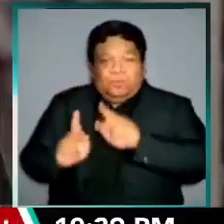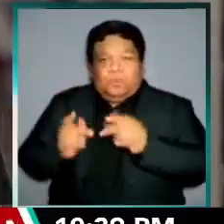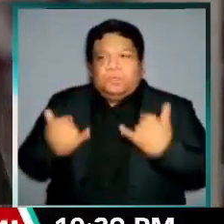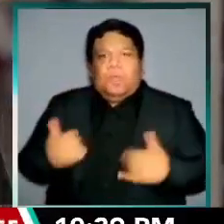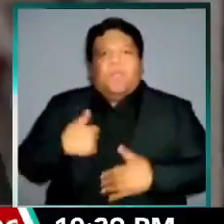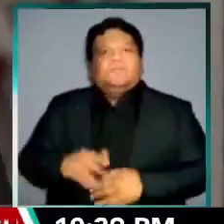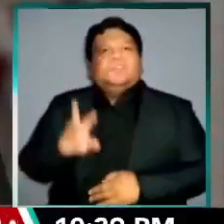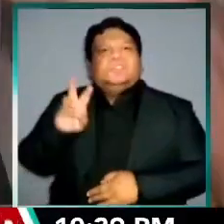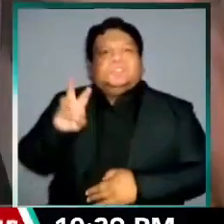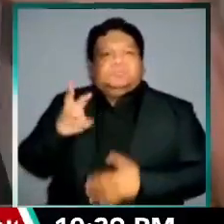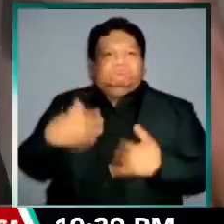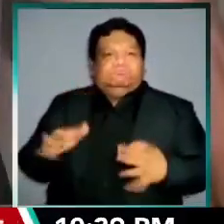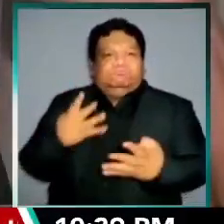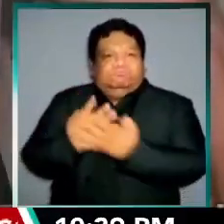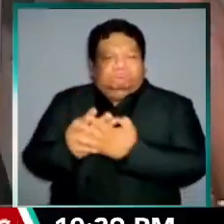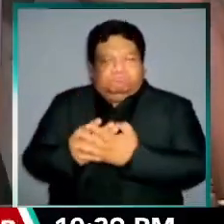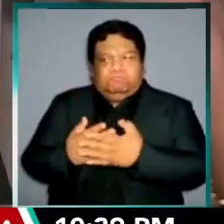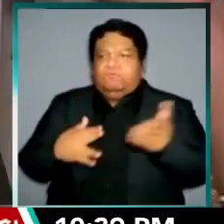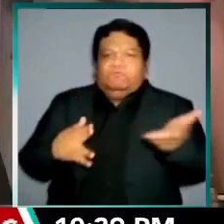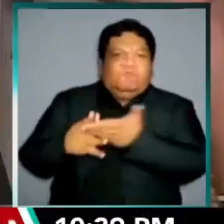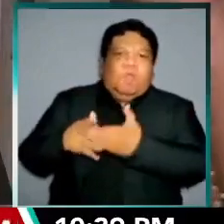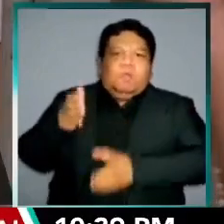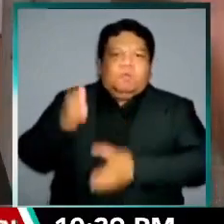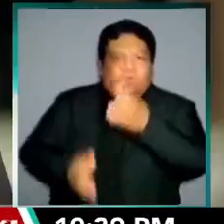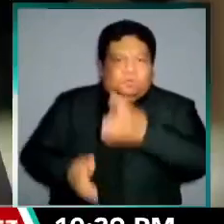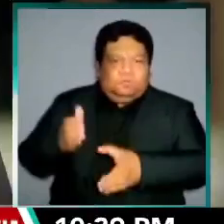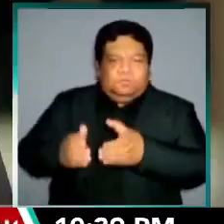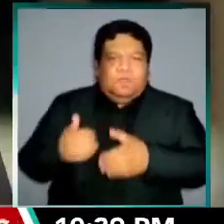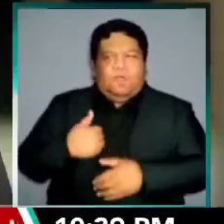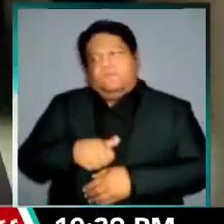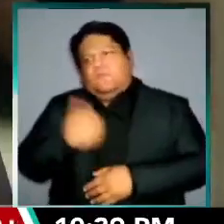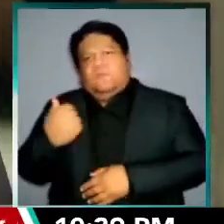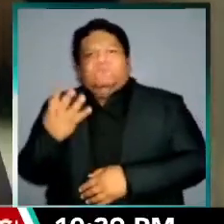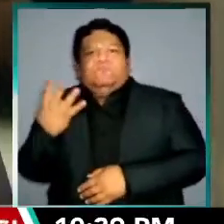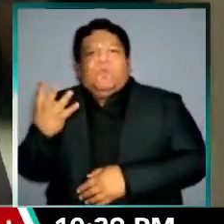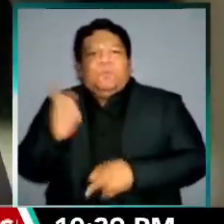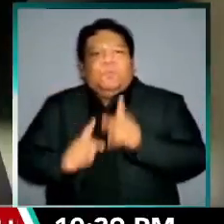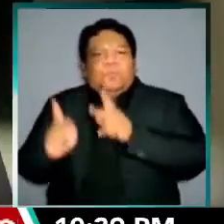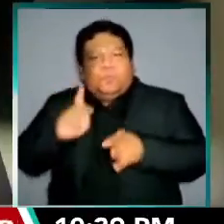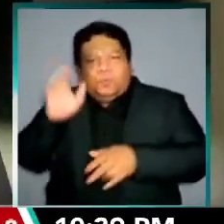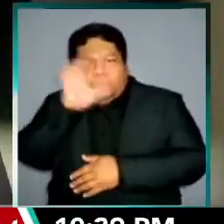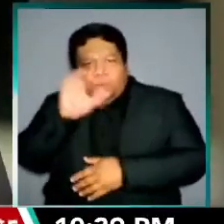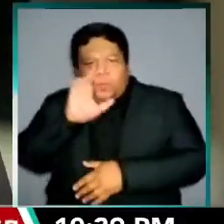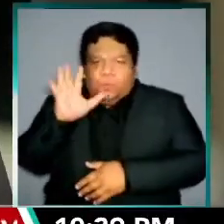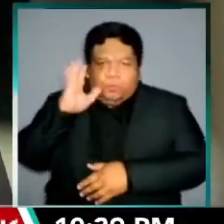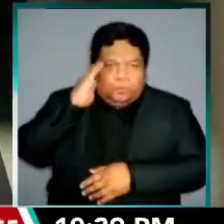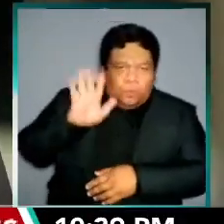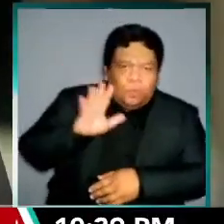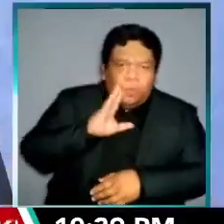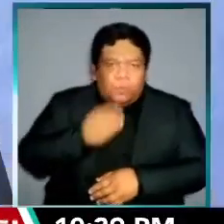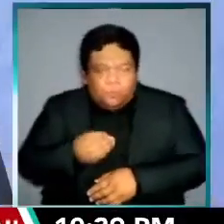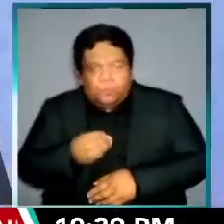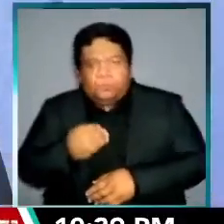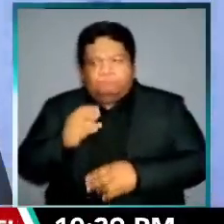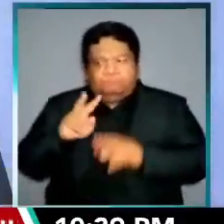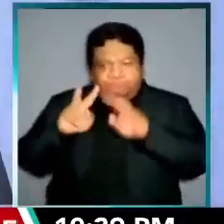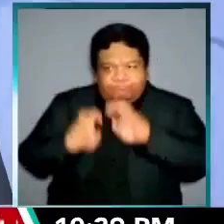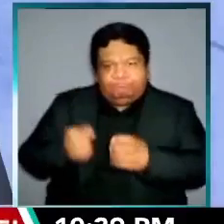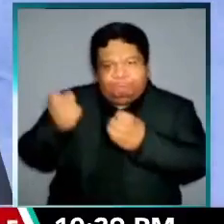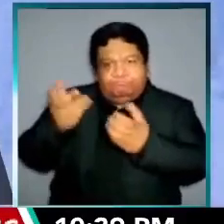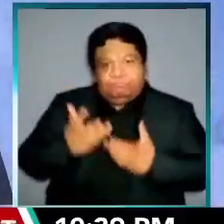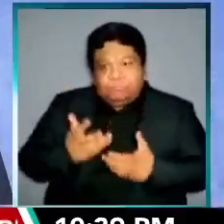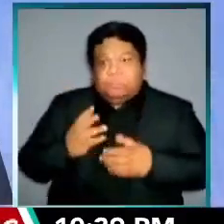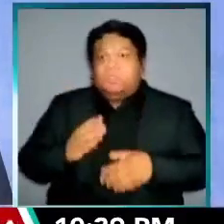paglabag sa anti-hazing law. 4 pang suspect ang hindi pa natutukoy ng mga otoridad. Base sa extrajudicial confession ng 2 sa mga